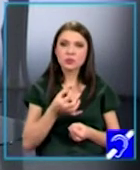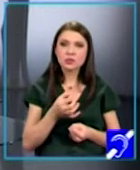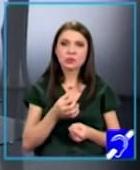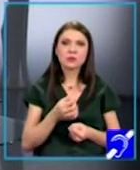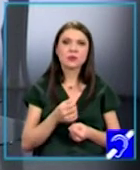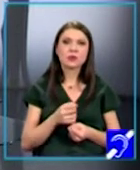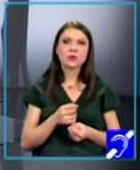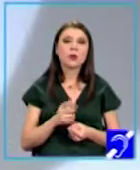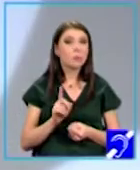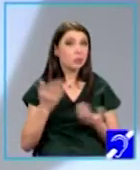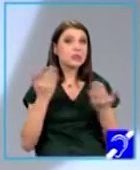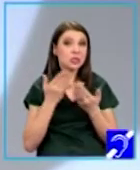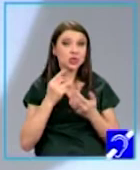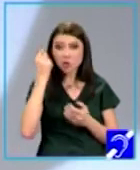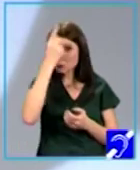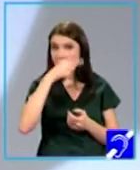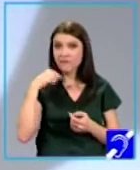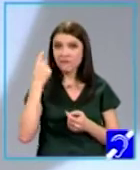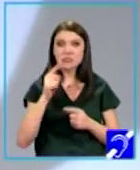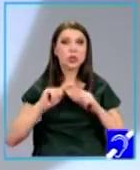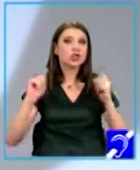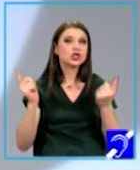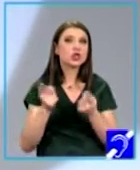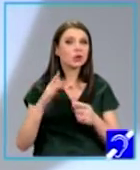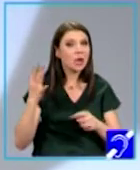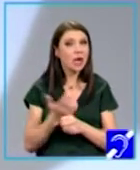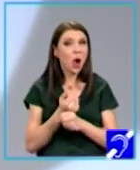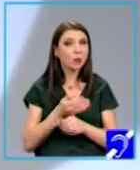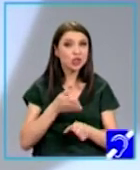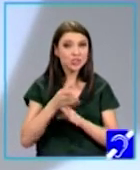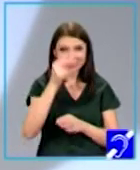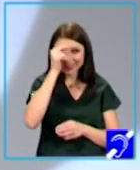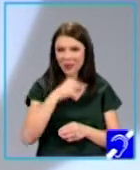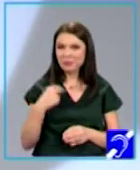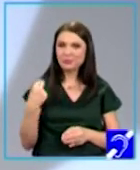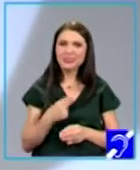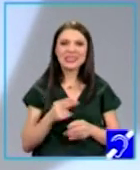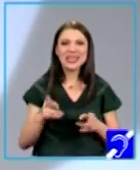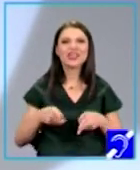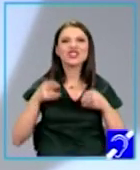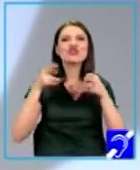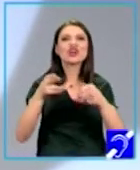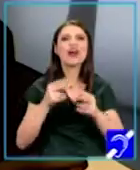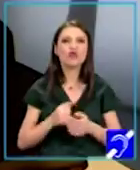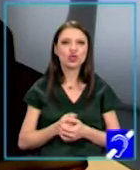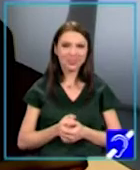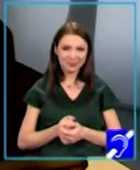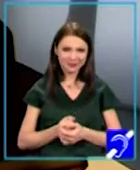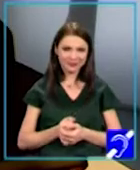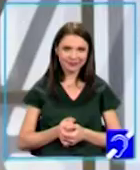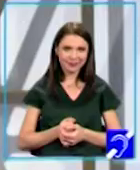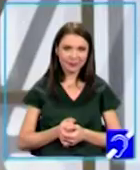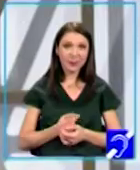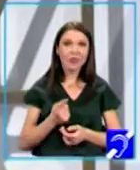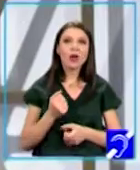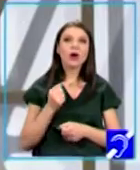cu siguranță citi pe fețele tuturor celor care au reușit să-și facă loc în Biserica Sfinții Împărați Constantin și Elena din Cernavodă.